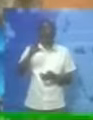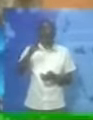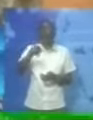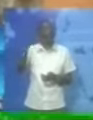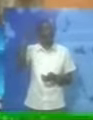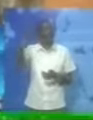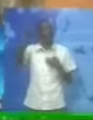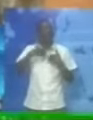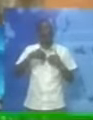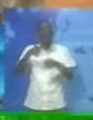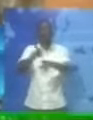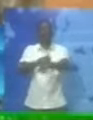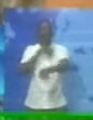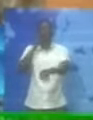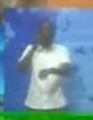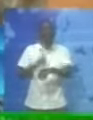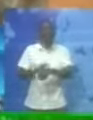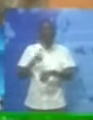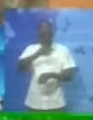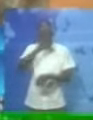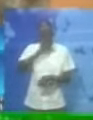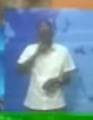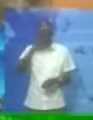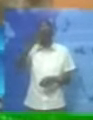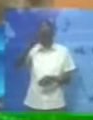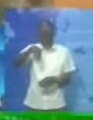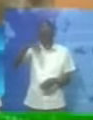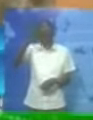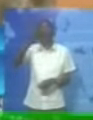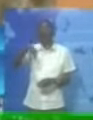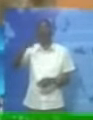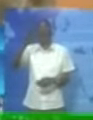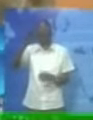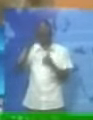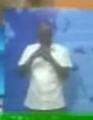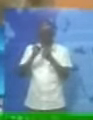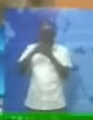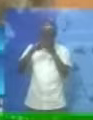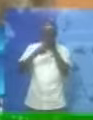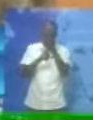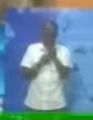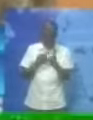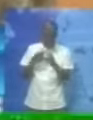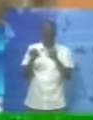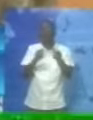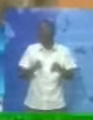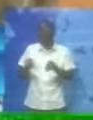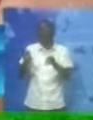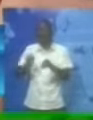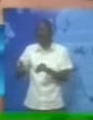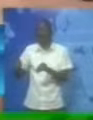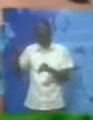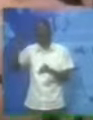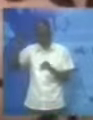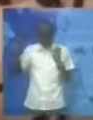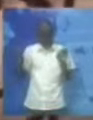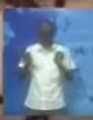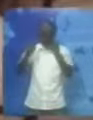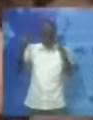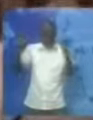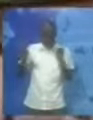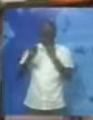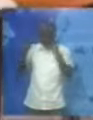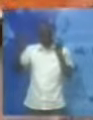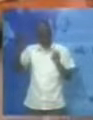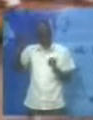a quand même assez longtemps que je suis dans la peinture. Mais c'est vraiment la première fois que j'arrive à organiser un tel événement qui